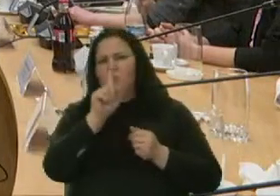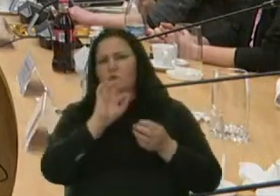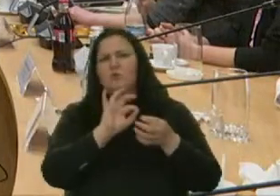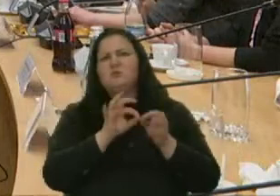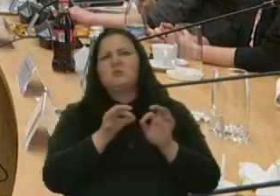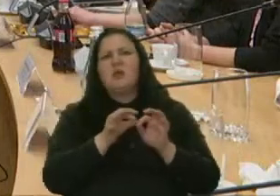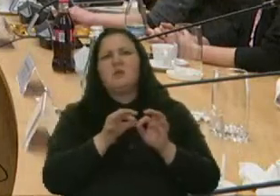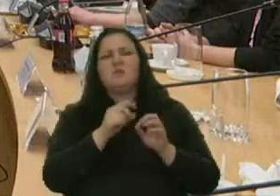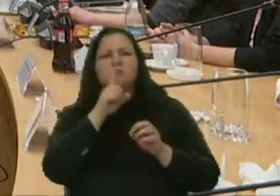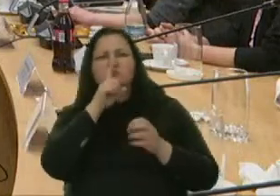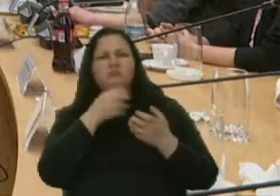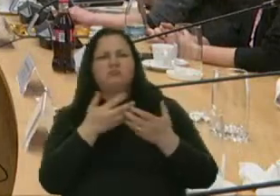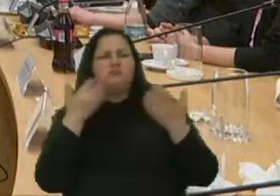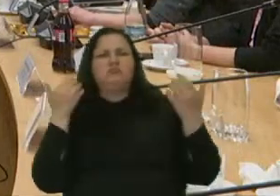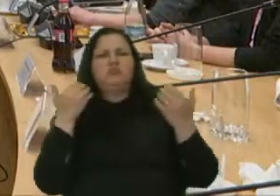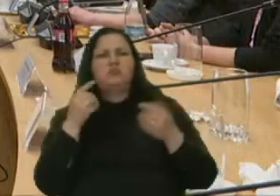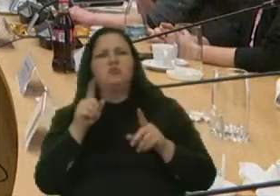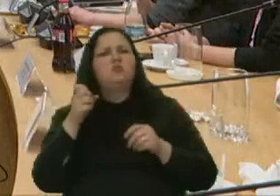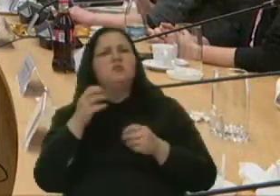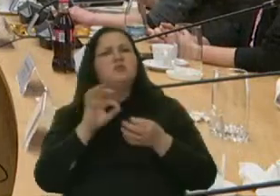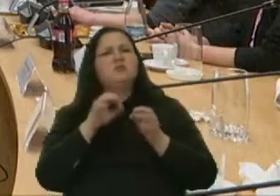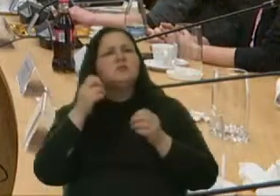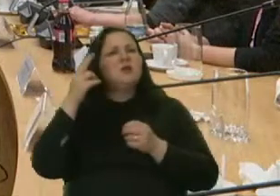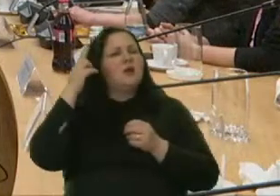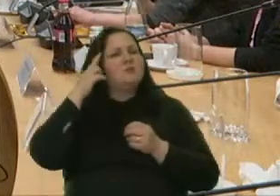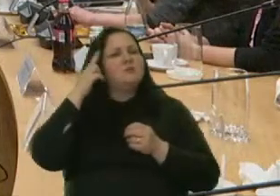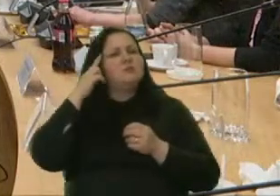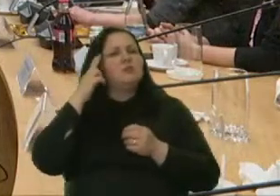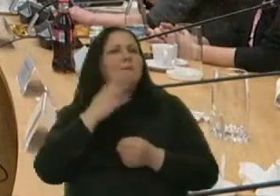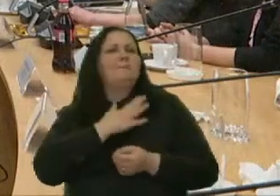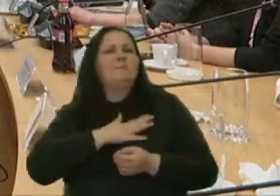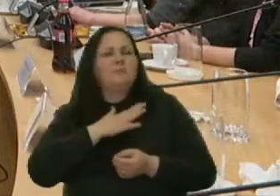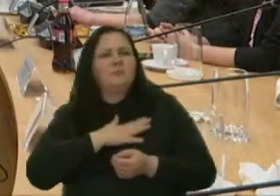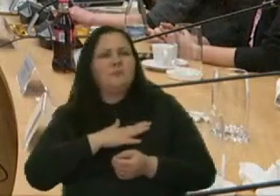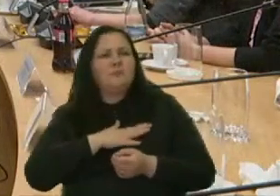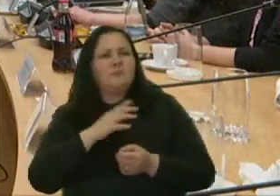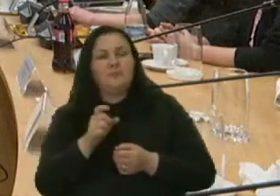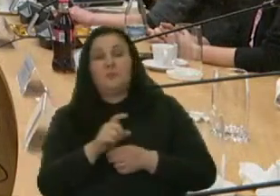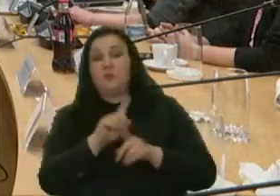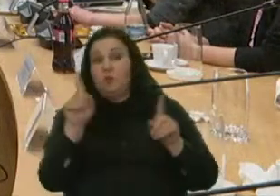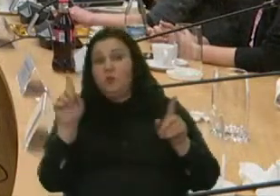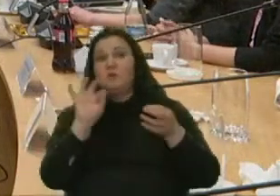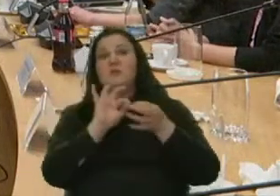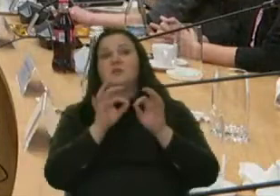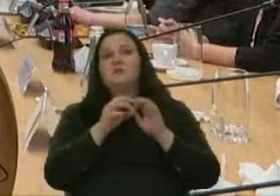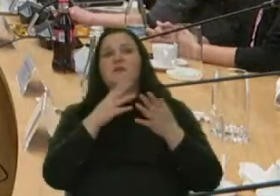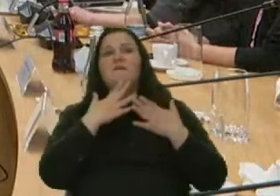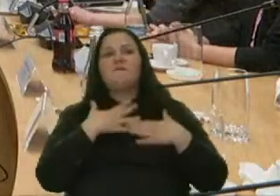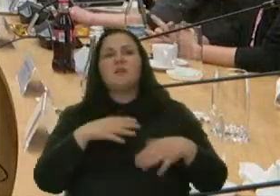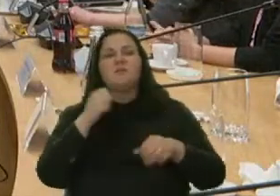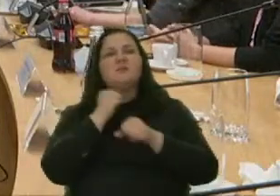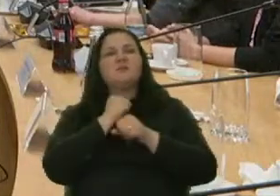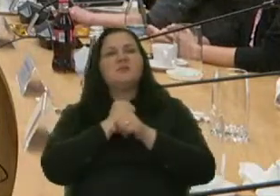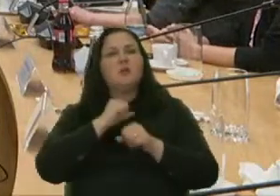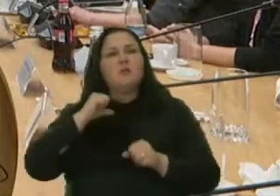detonare nu înseamnă recunoașterea clientelismului și așa mai departe nu în înseamnă că vrem să se lucreze profesionist și m aș